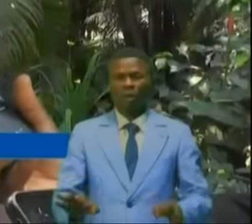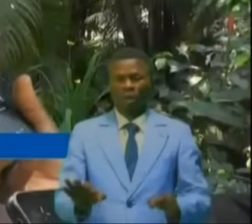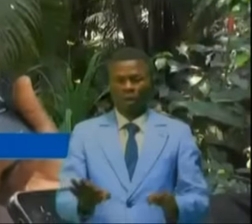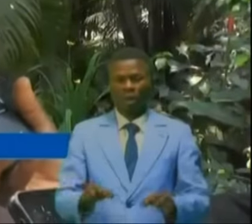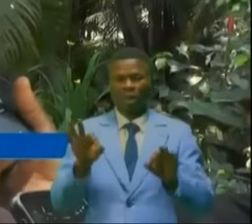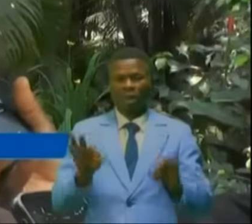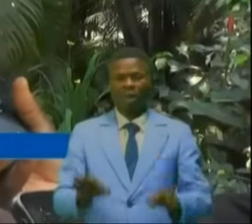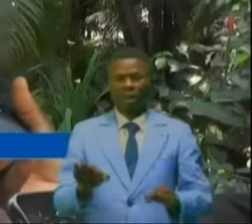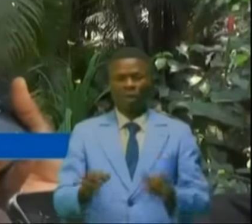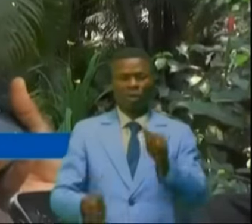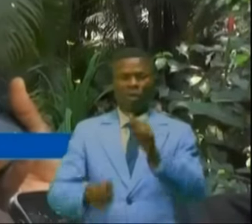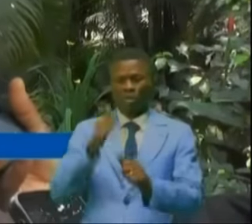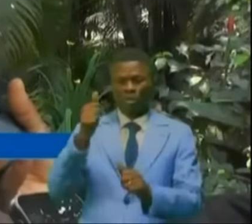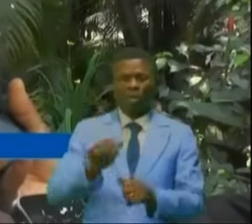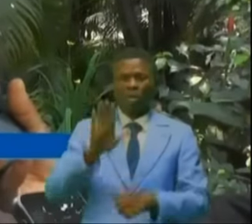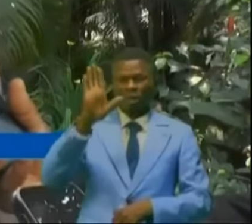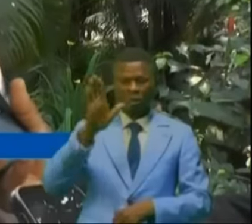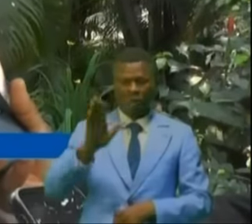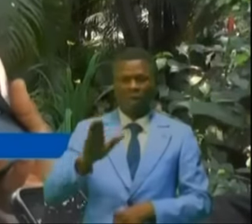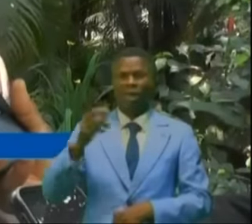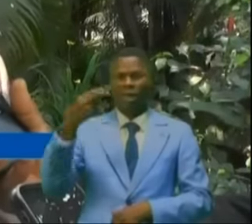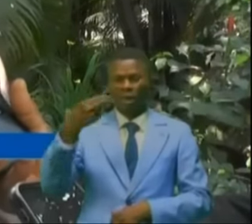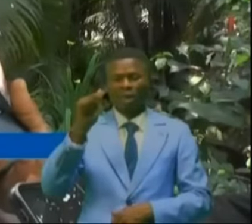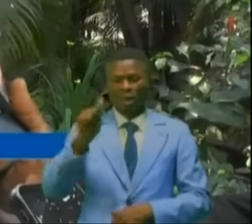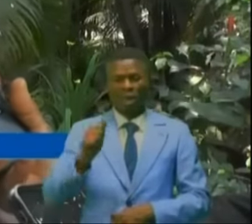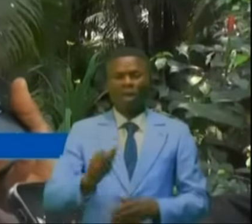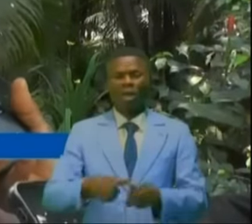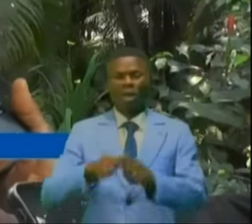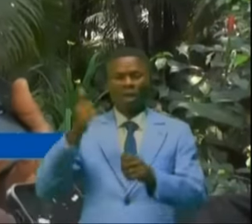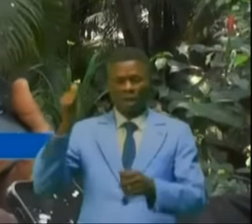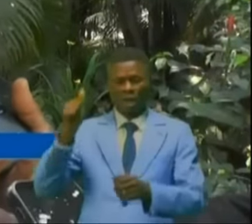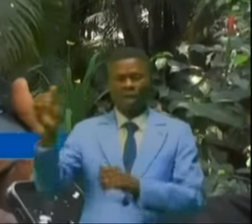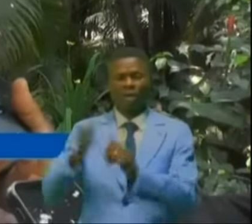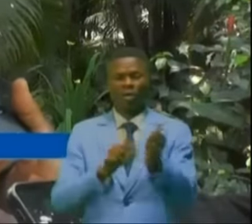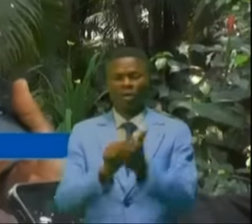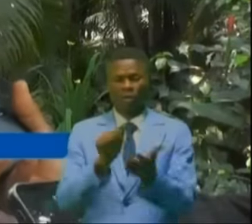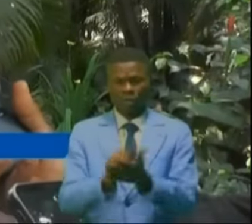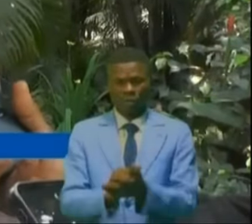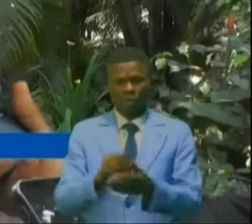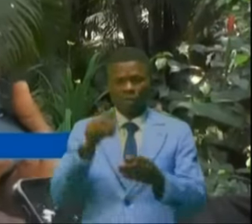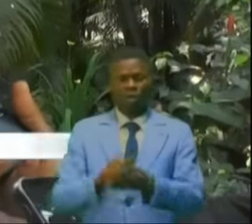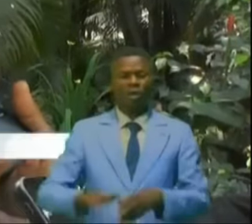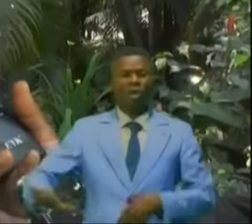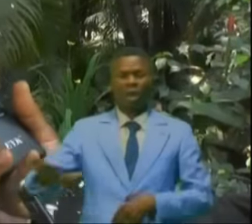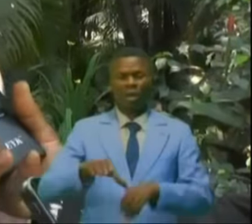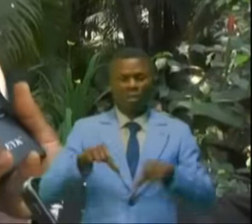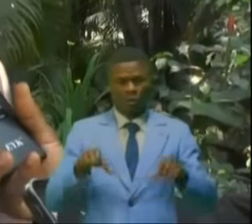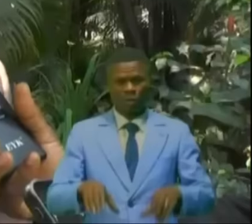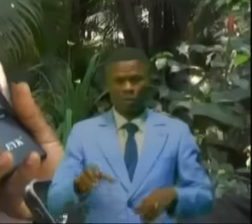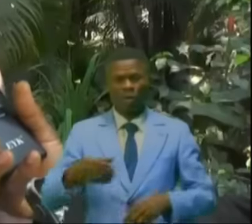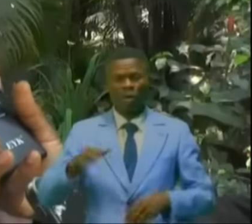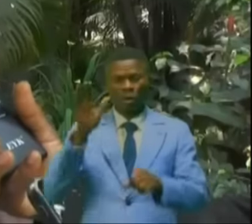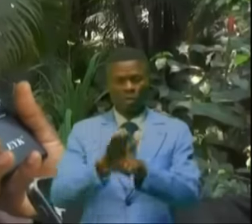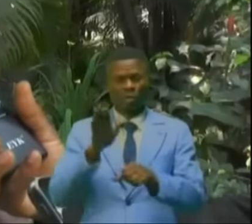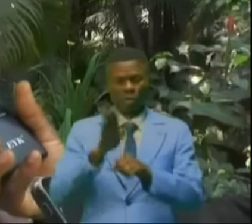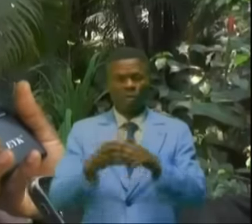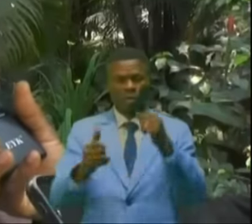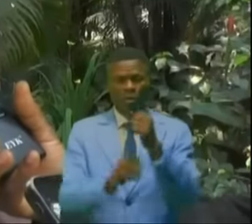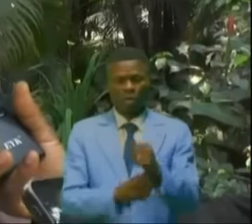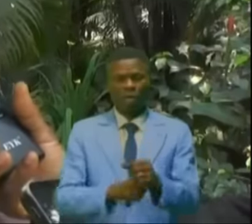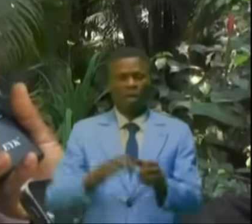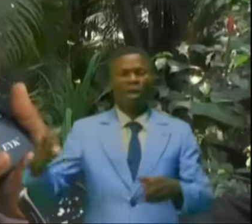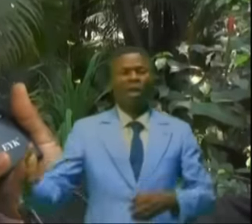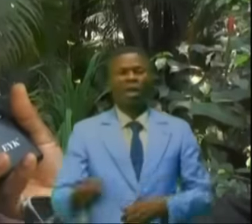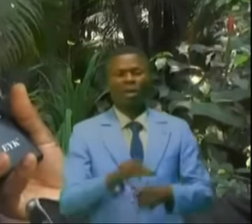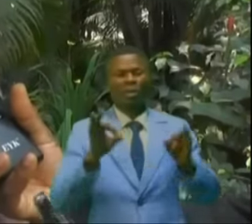qui sont au-delà des 5 hectares? C'est pour éviter la thésaurisation. Vous savez que dans ce pays, ils sont nombreux de gens qui ont occupé des terres